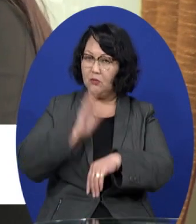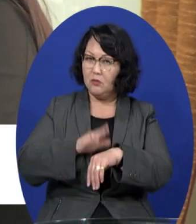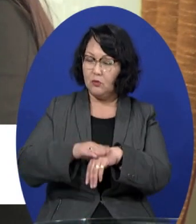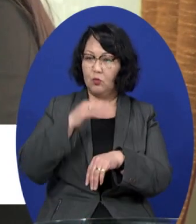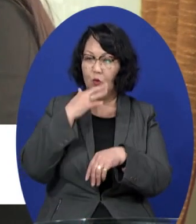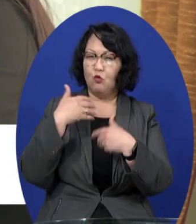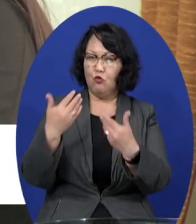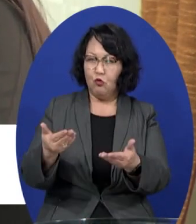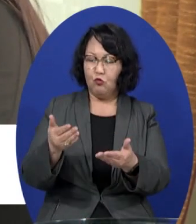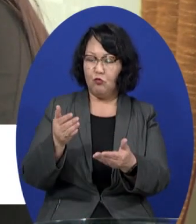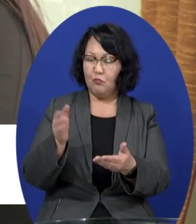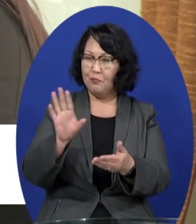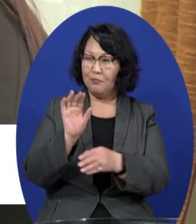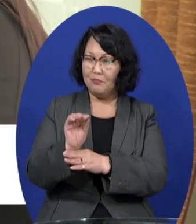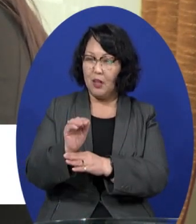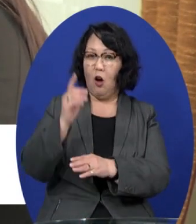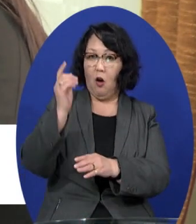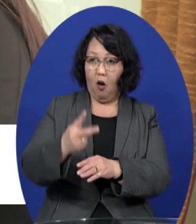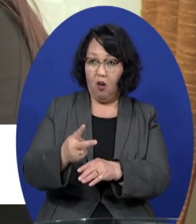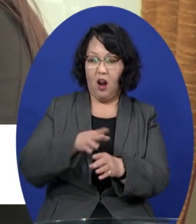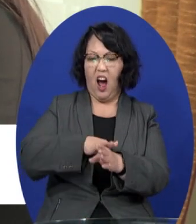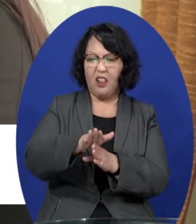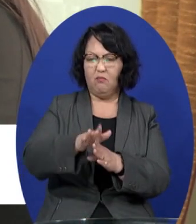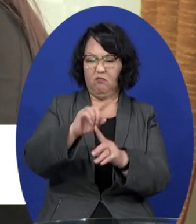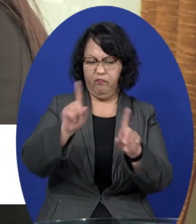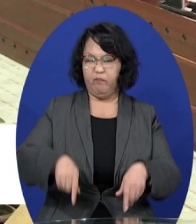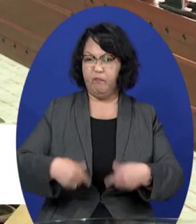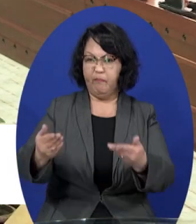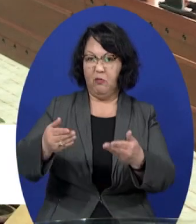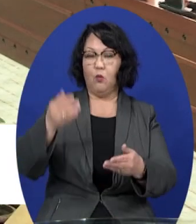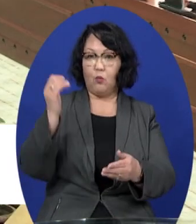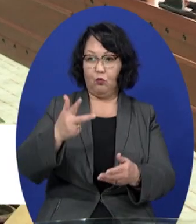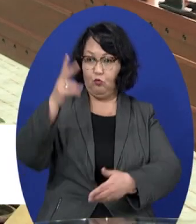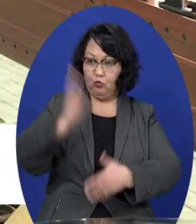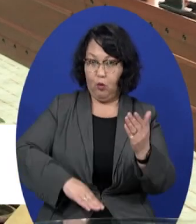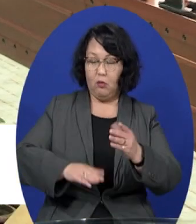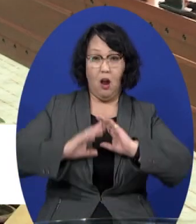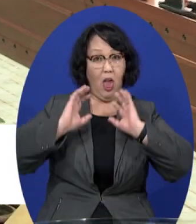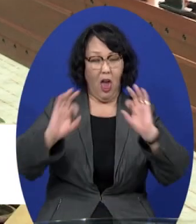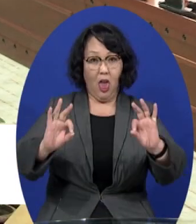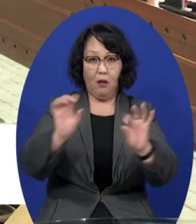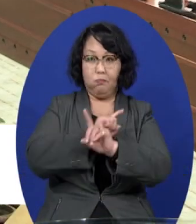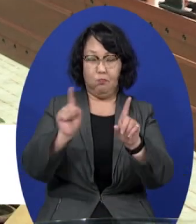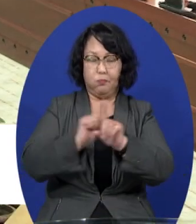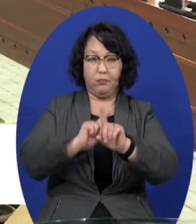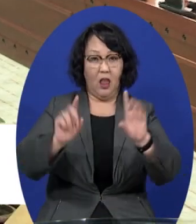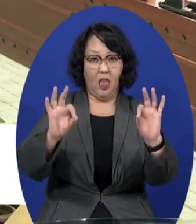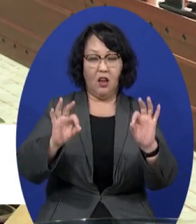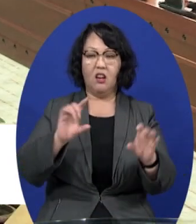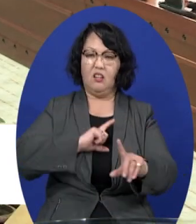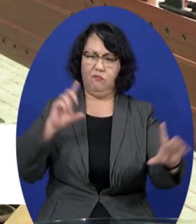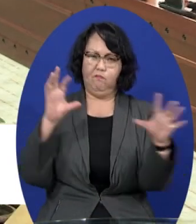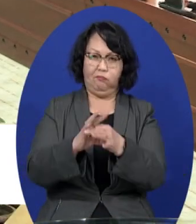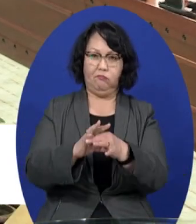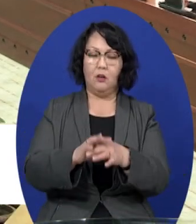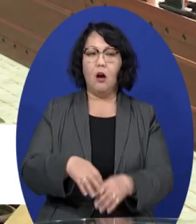шаардлага мэдэгдэл хөргүүлэх, торгууль ногдуулах, тусгай зөвшөөрлийг нь цуцлах хууль журмын зохицуулалттай байгаа юм. Харин худалдаа